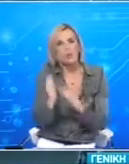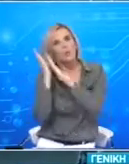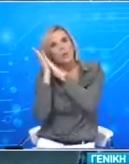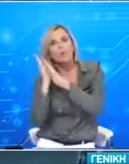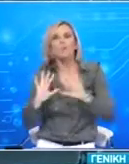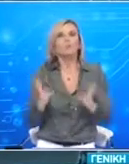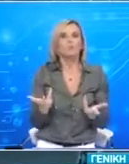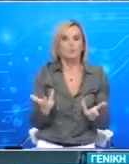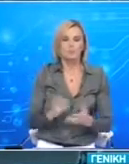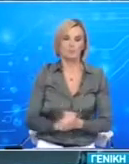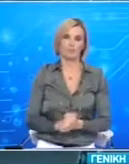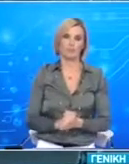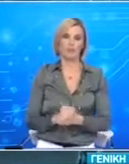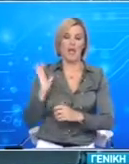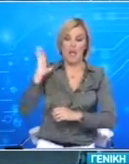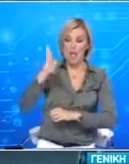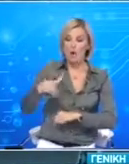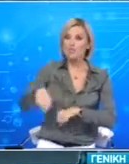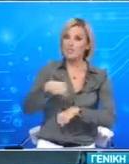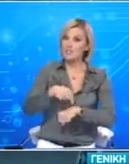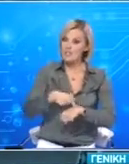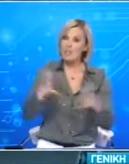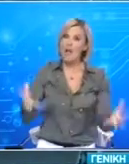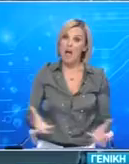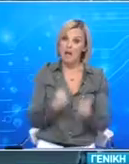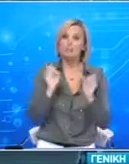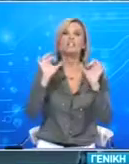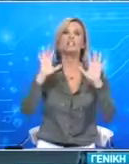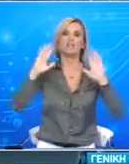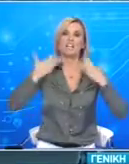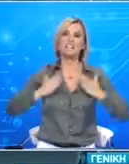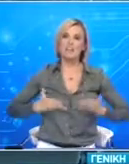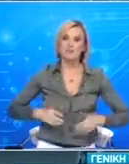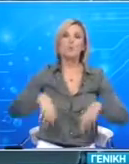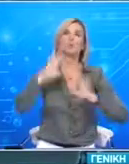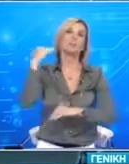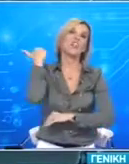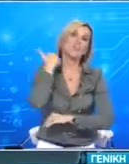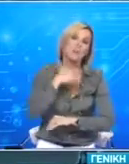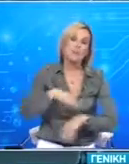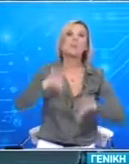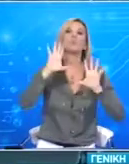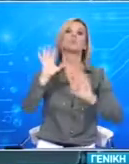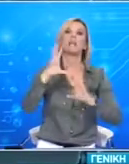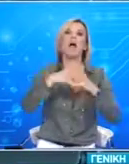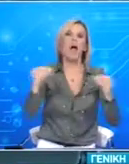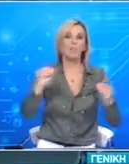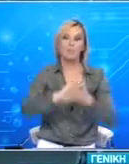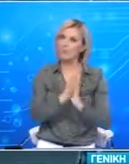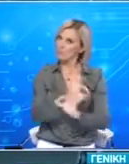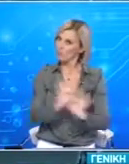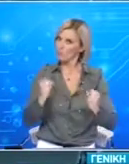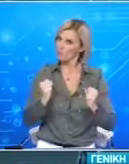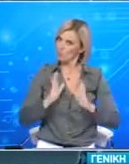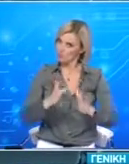σημειώσω ότι μέχρι στιγμής δεν έχει αναφερθεί ούτε τραυματίας, ούτε θύματα, ούτε αγνοούμενοι. Όπως γνωρίζετε,